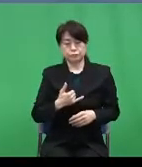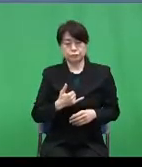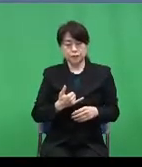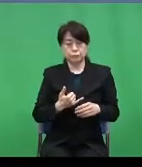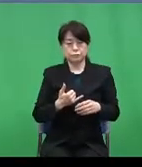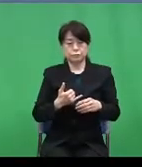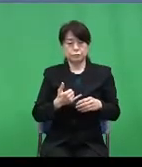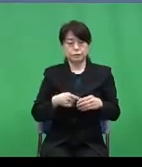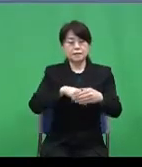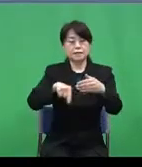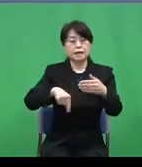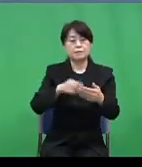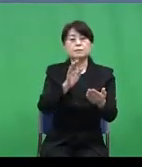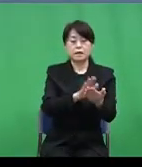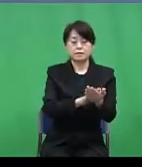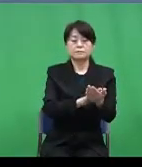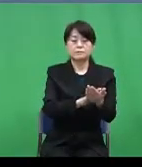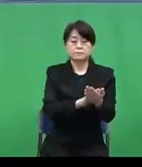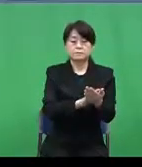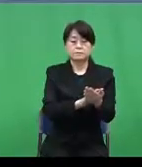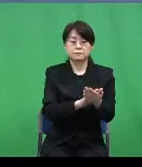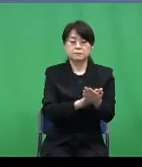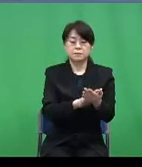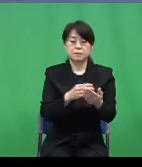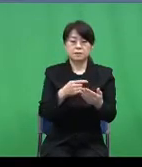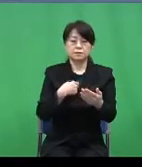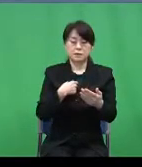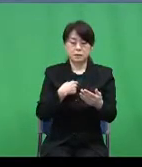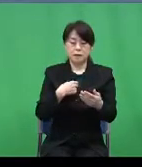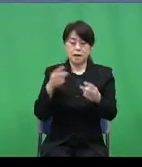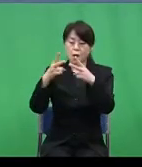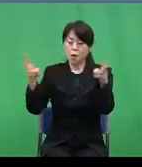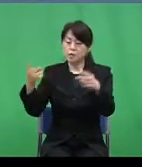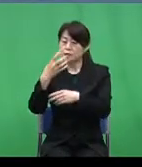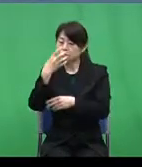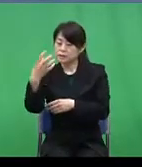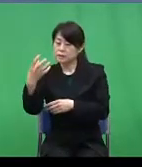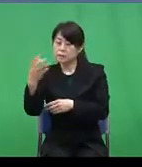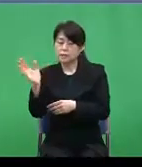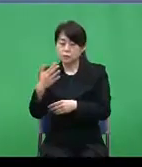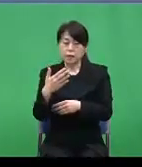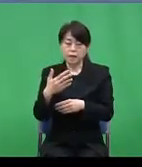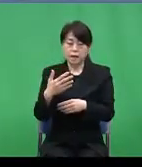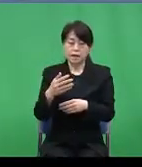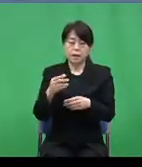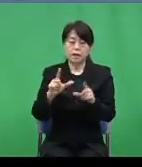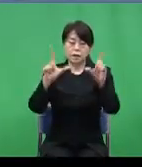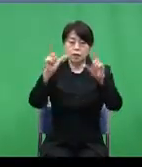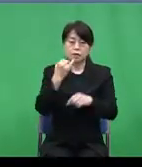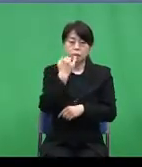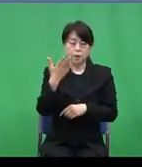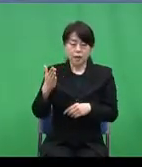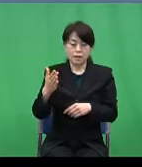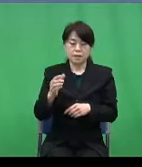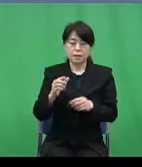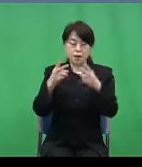ので、私はもちろん北陸新幹線とか東海道、東海北陸自